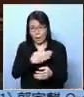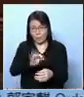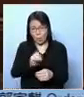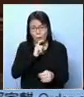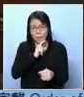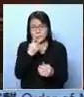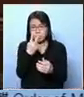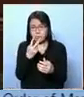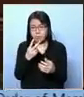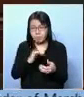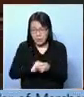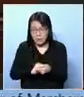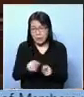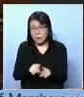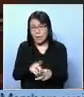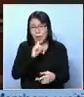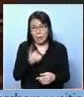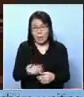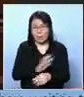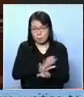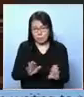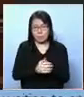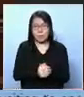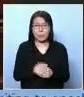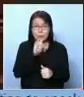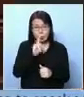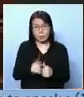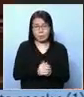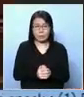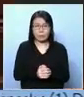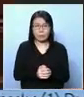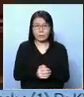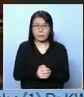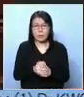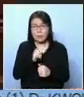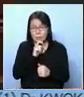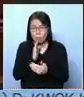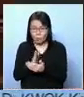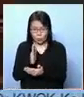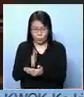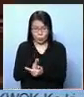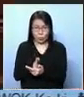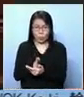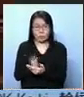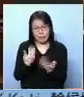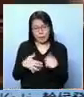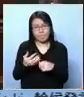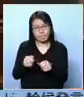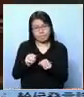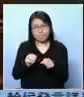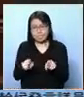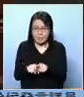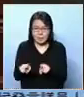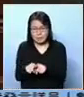同流合污咧？唔系啊嘛，我哋系叫做乜嘢咧？和而不同，系咪啊？我哋可以大家